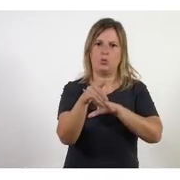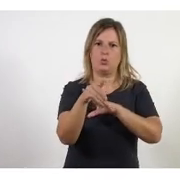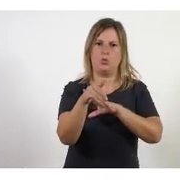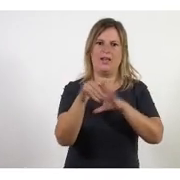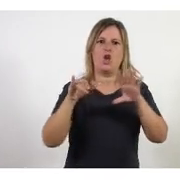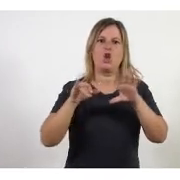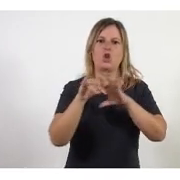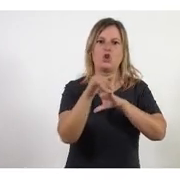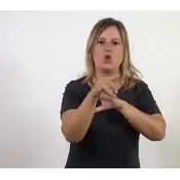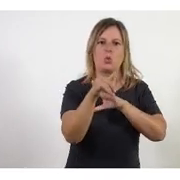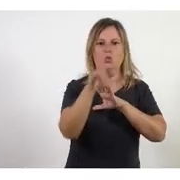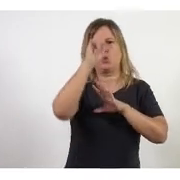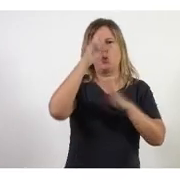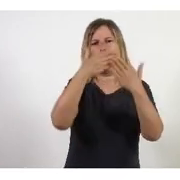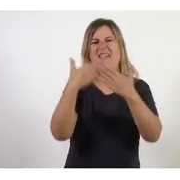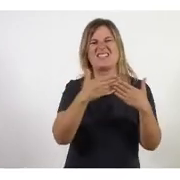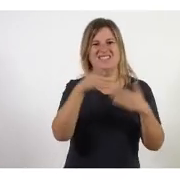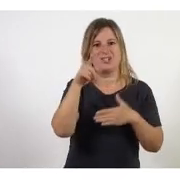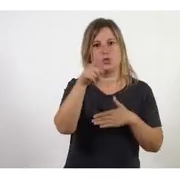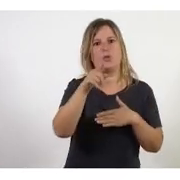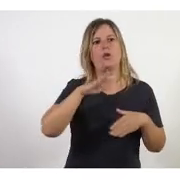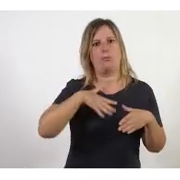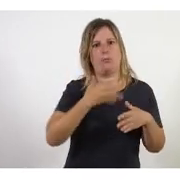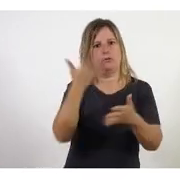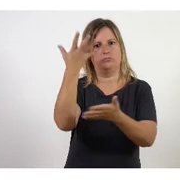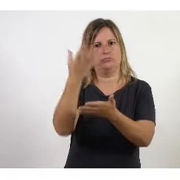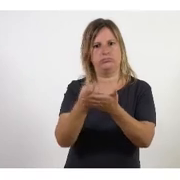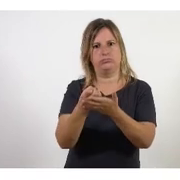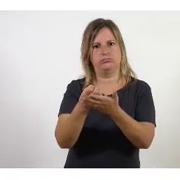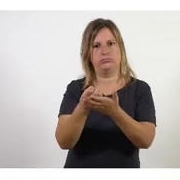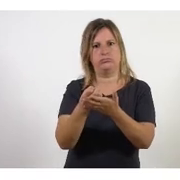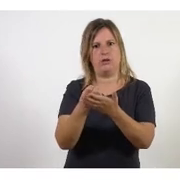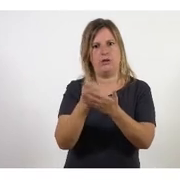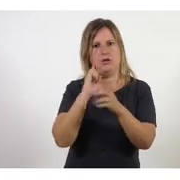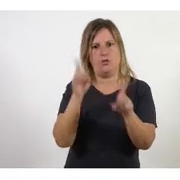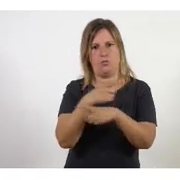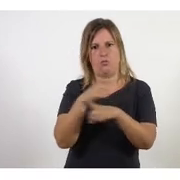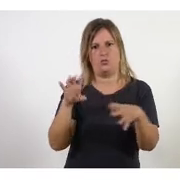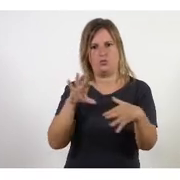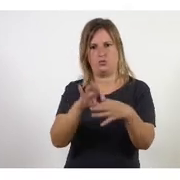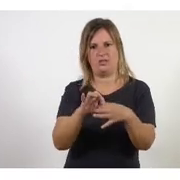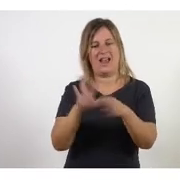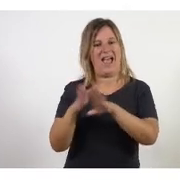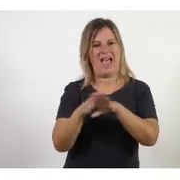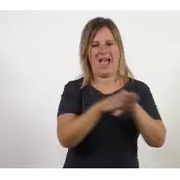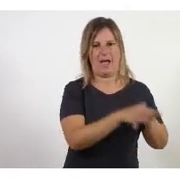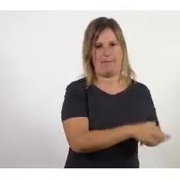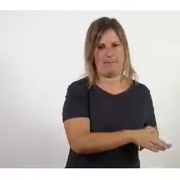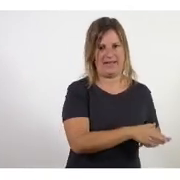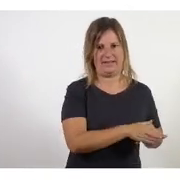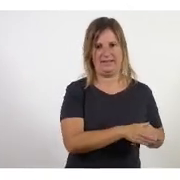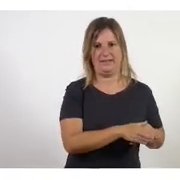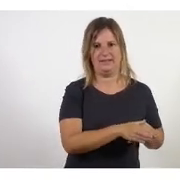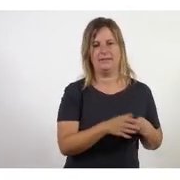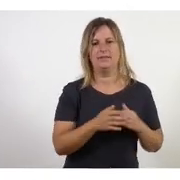Studio, et pots descarregar aquestes aplicacions, aquestes cançons. Més enllà del YouTube, que seria un primer lloc